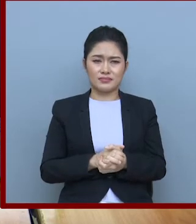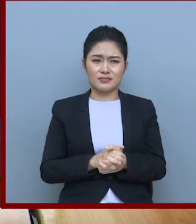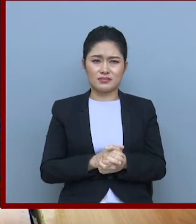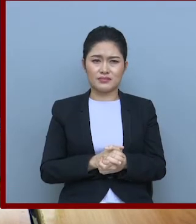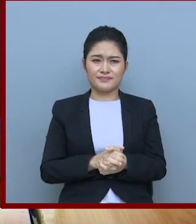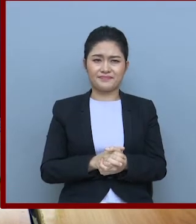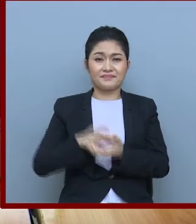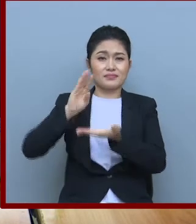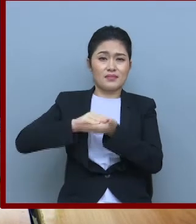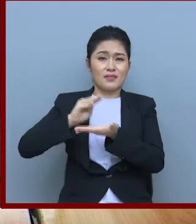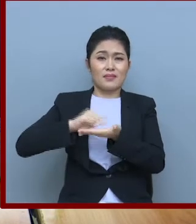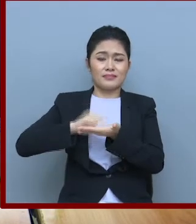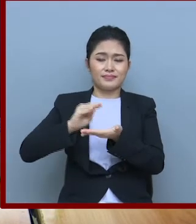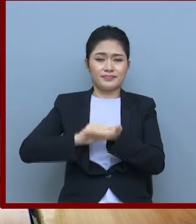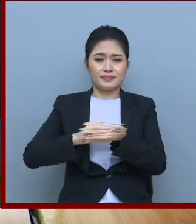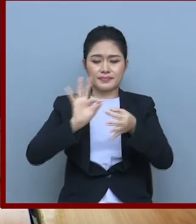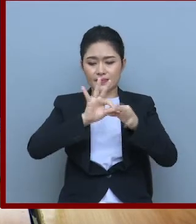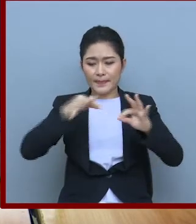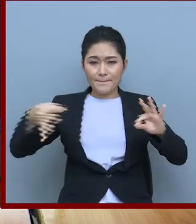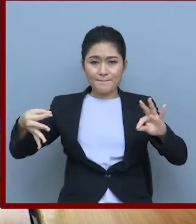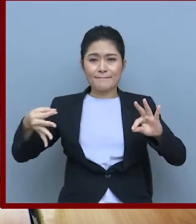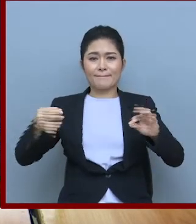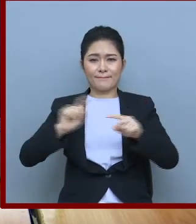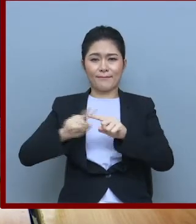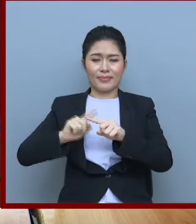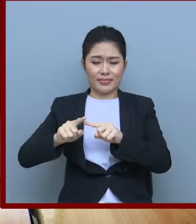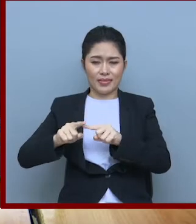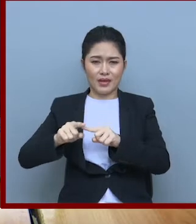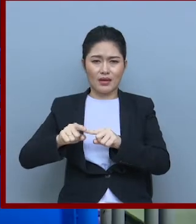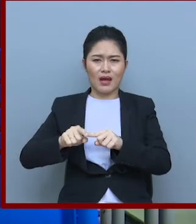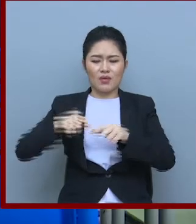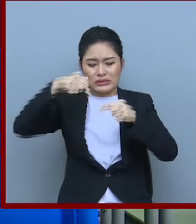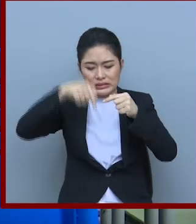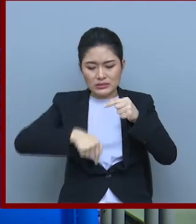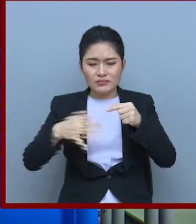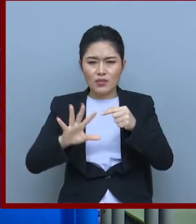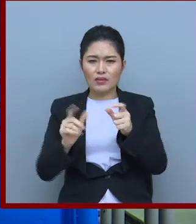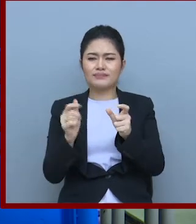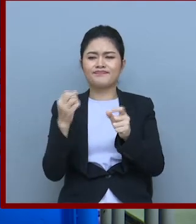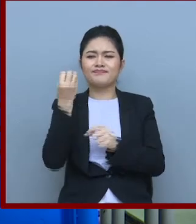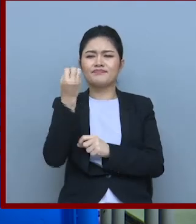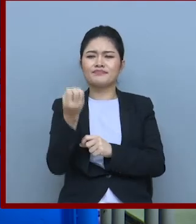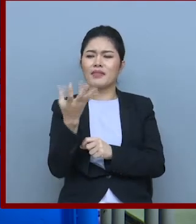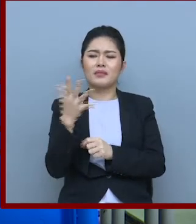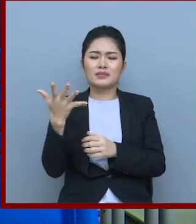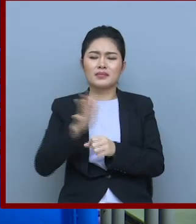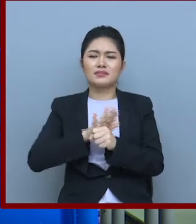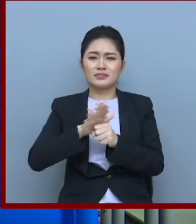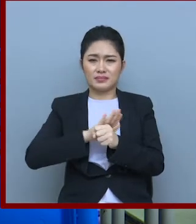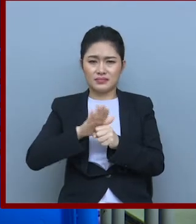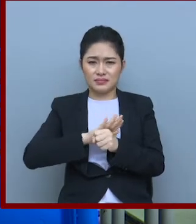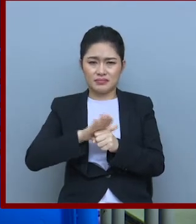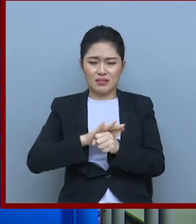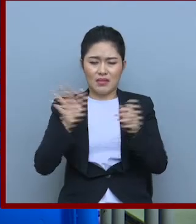Subscribe นะครับโดยข้อมูลเนี่ยหรือข้อความเนี่ยจะส่งไม่ซับซ้อนและมีจำนวนไม่มากนะ